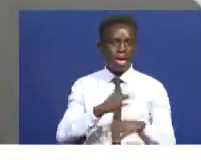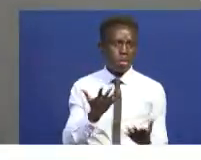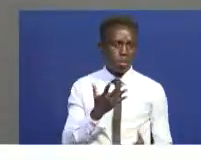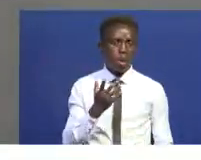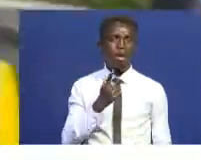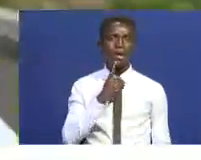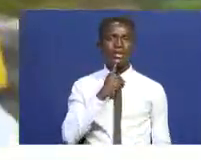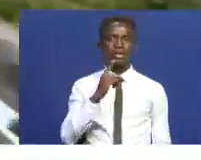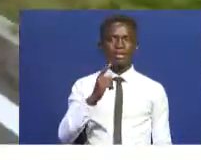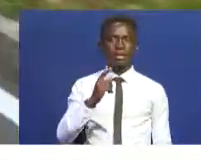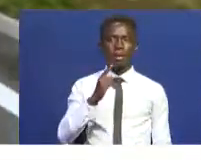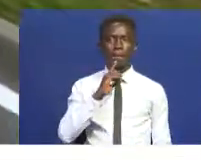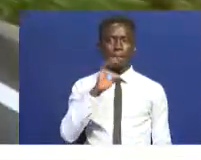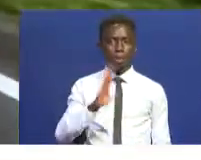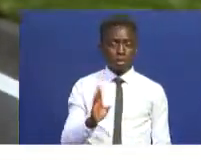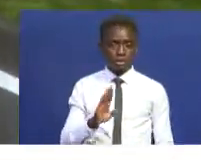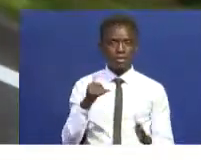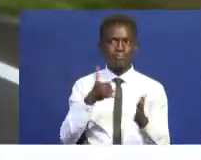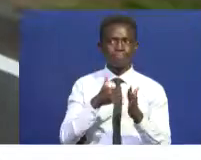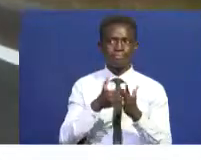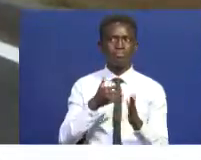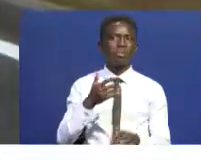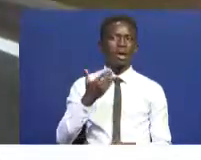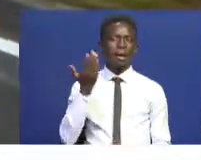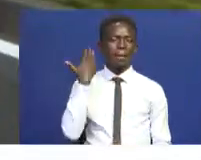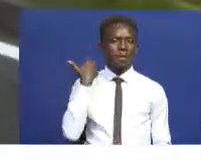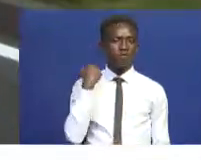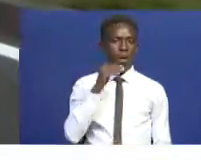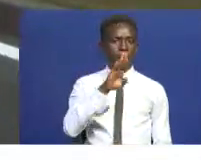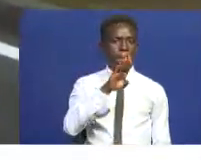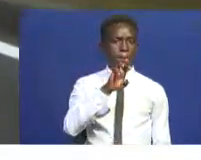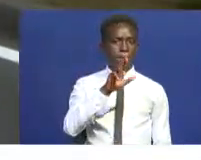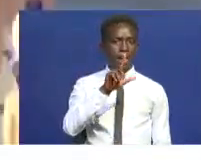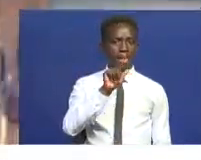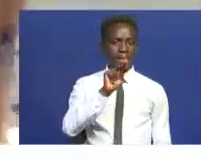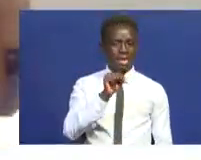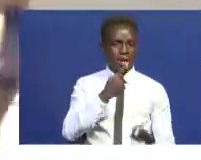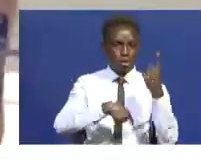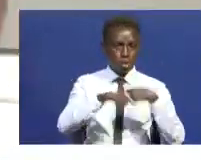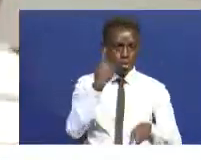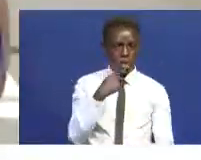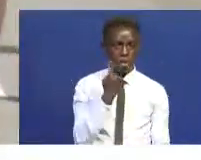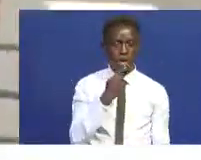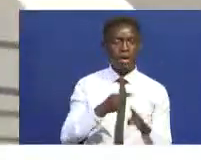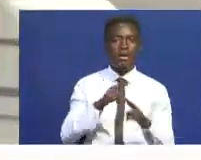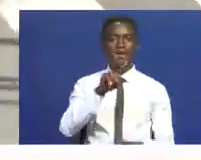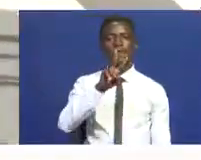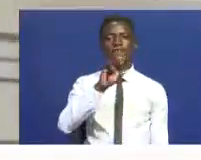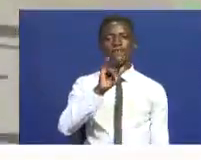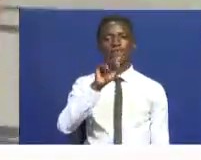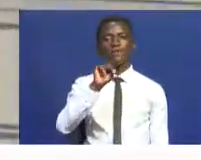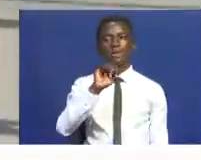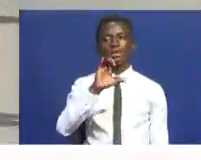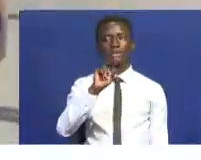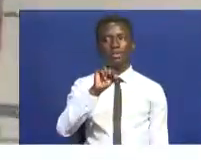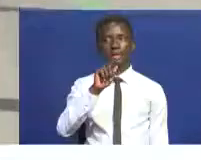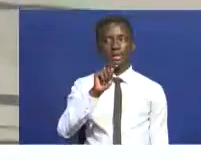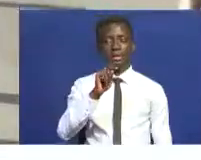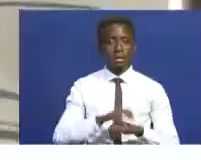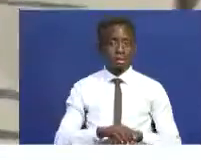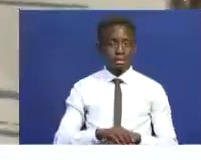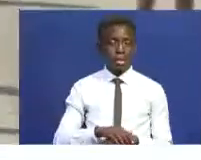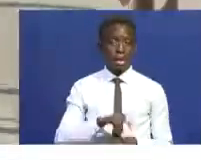2018 na bingwa wa mbio za marathoni za Berlin mwaka jana Vincent Ngetich. Bingwa Olimpiki jijini Tokyo,